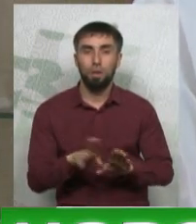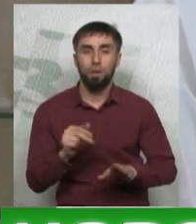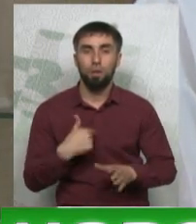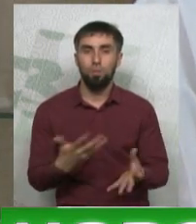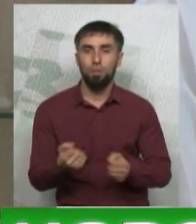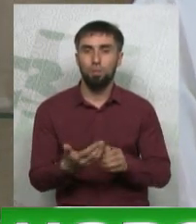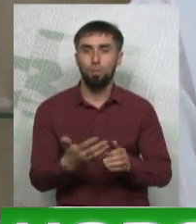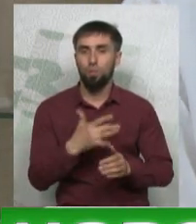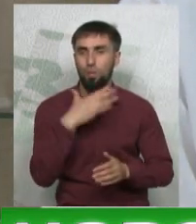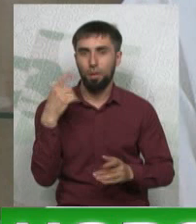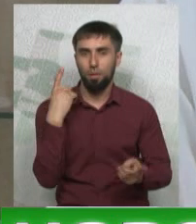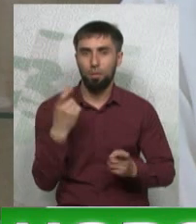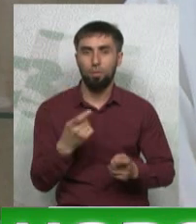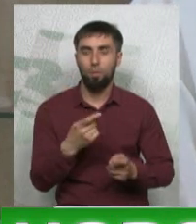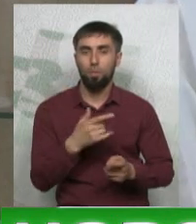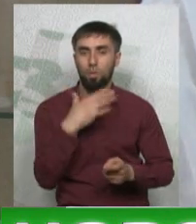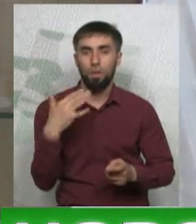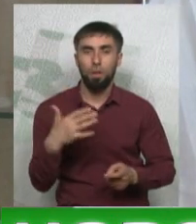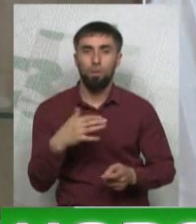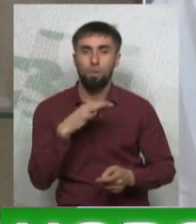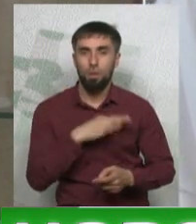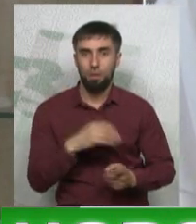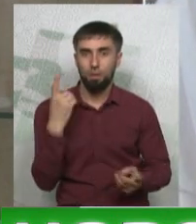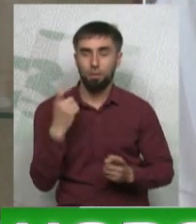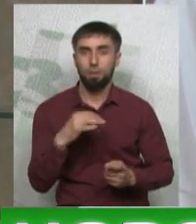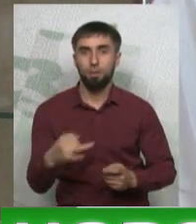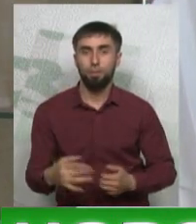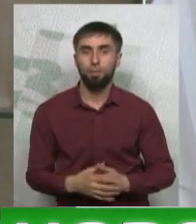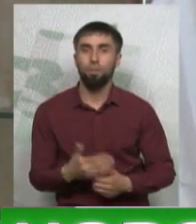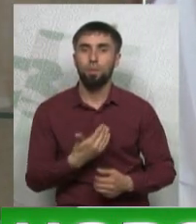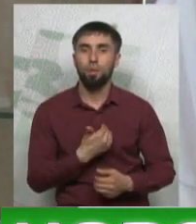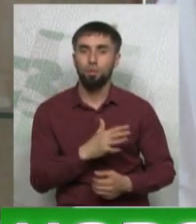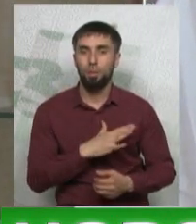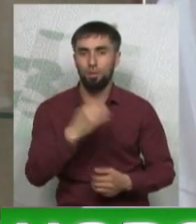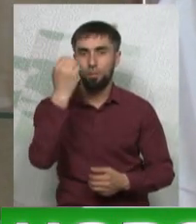получили много информации, много полезной информации. И хотелось бы